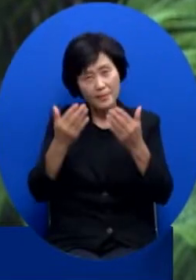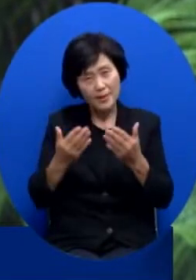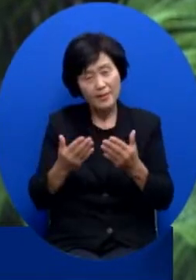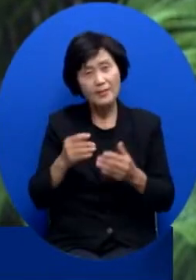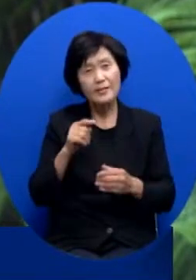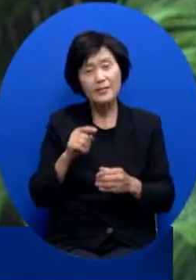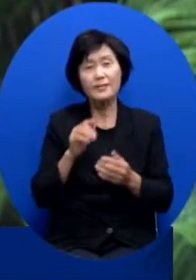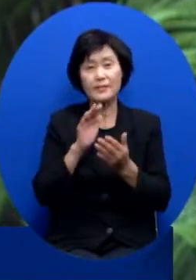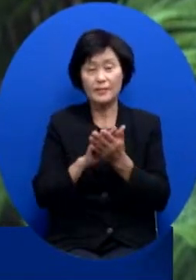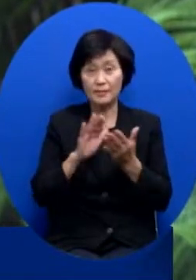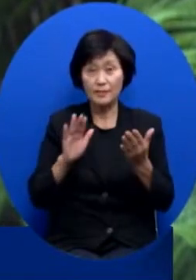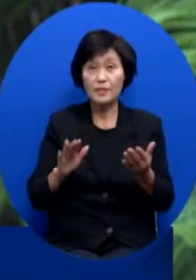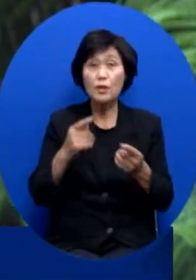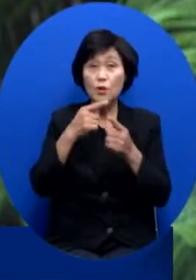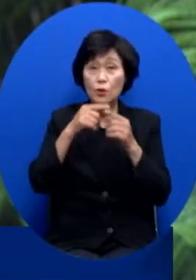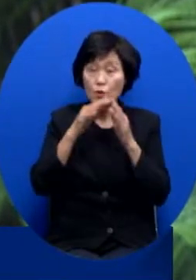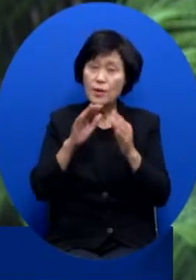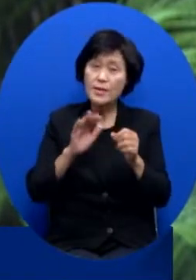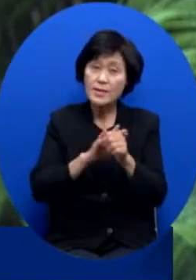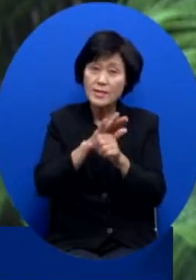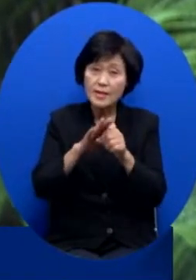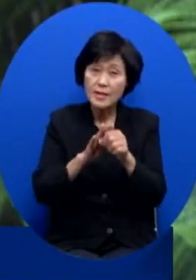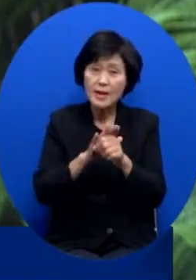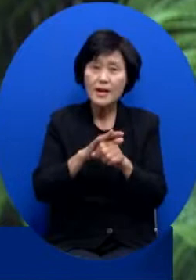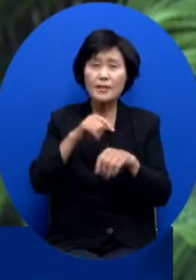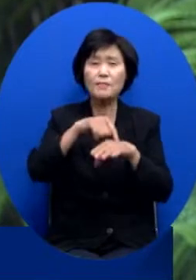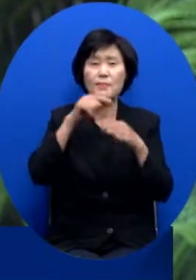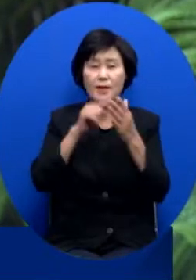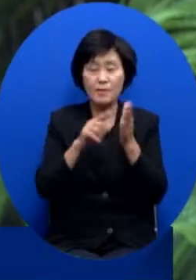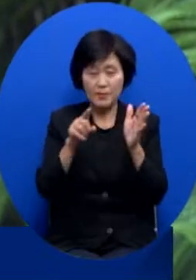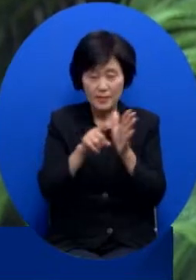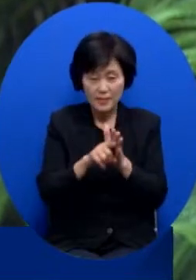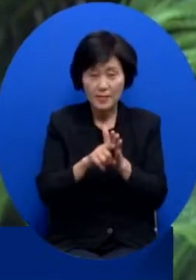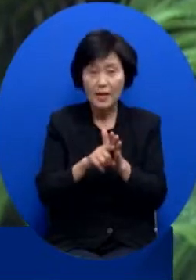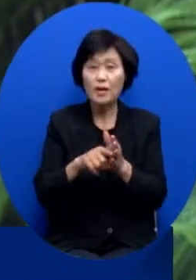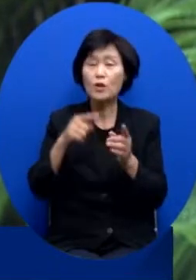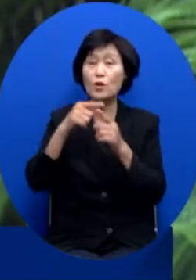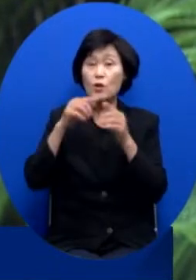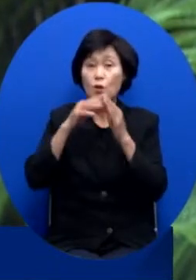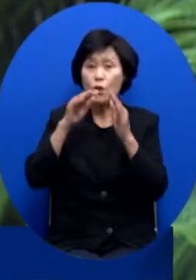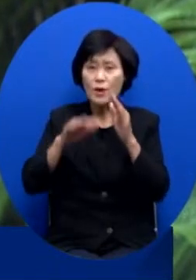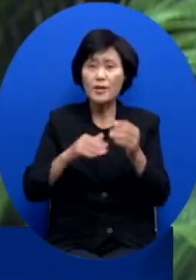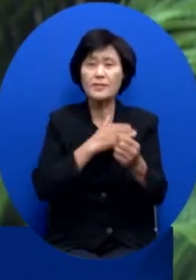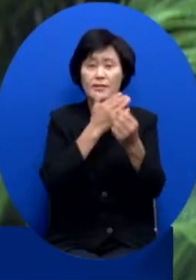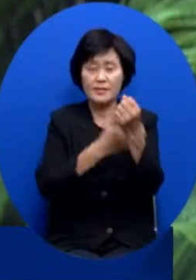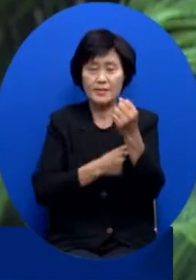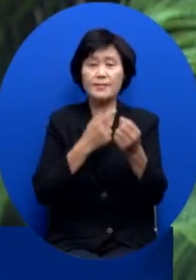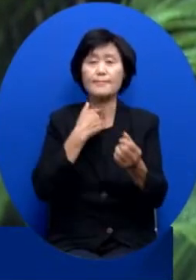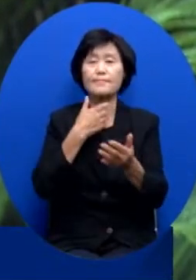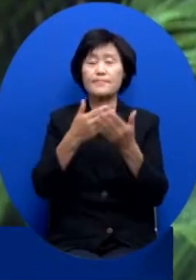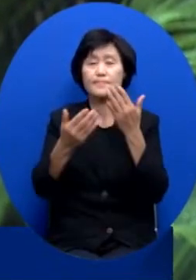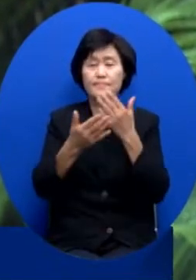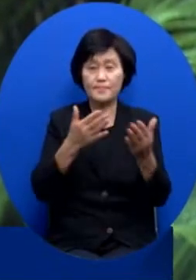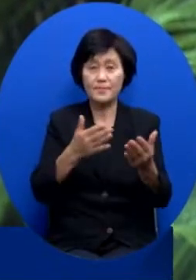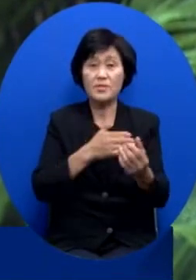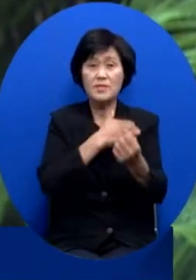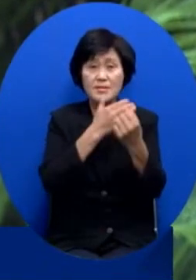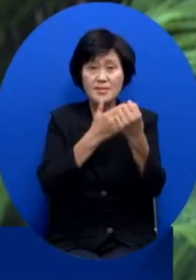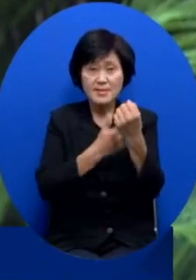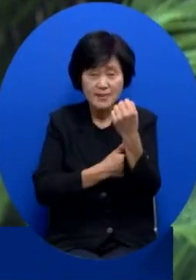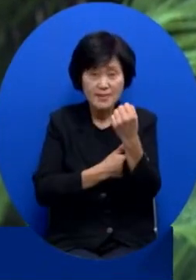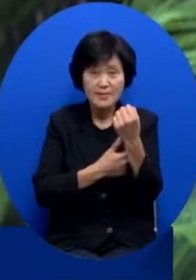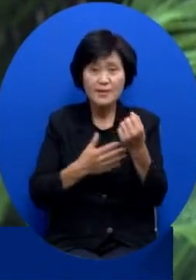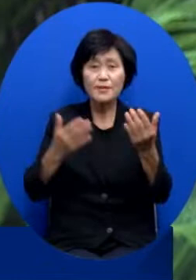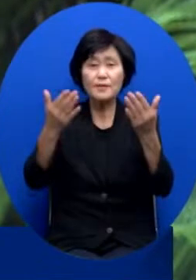마음의 신앙, 교회에서 능력을 체험하는, 능력을 얻는 그런